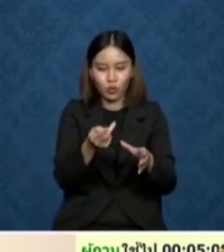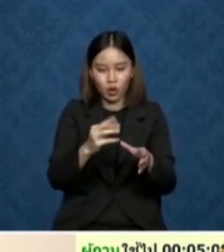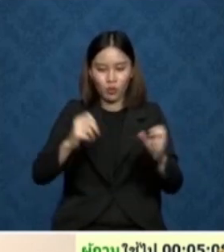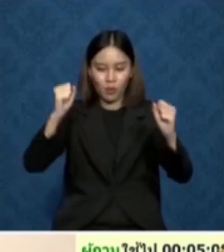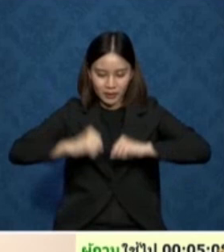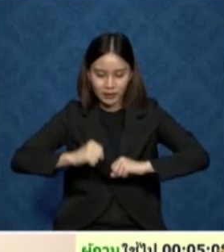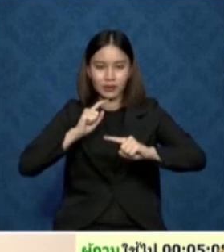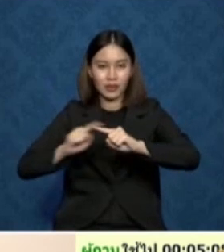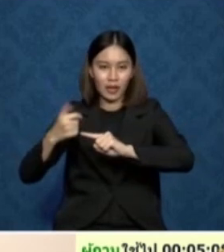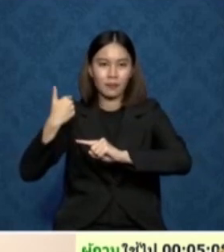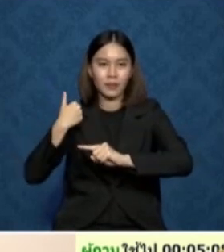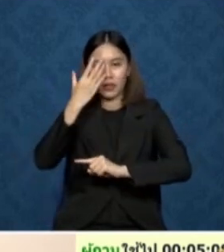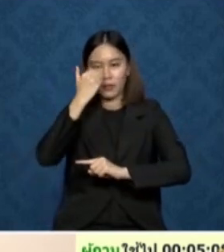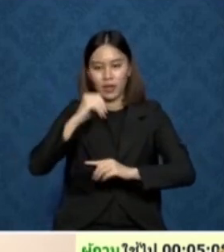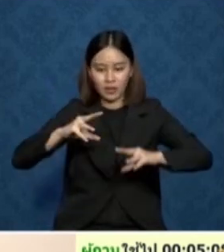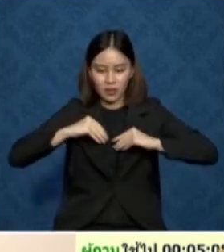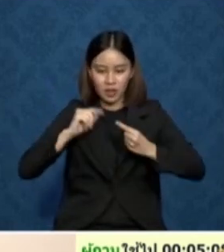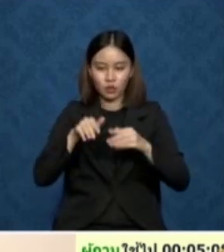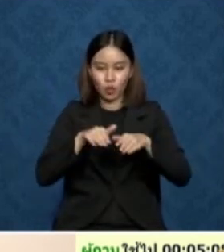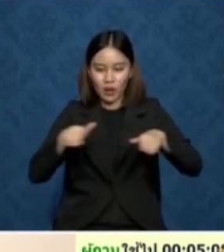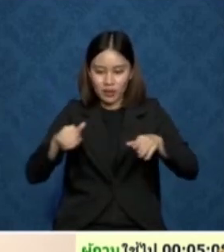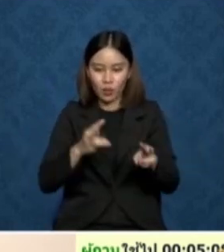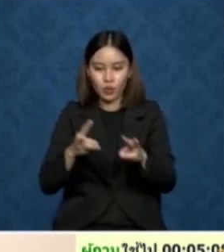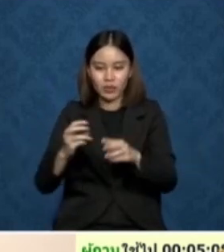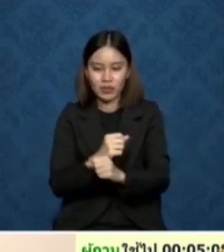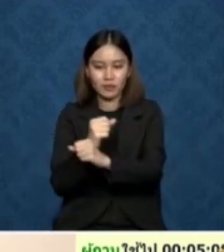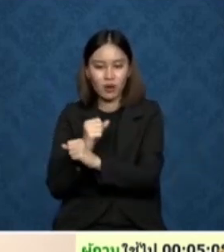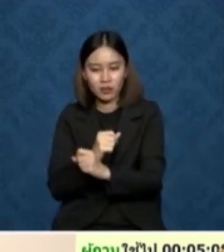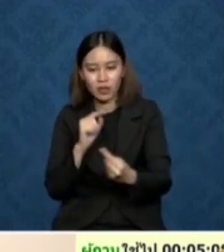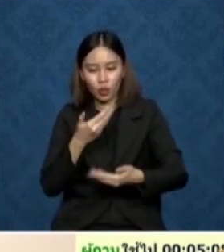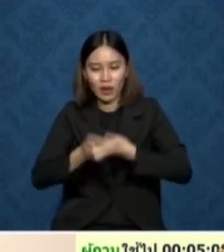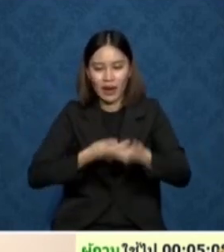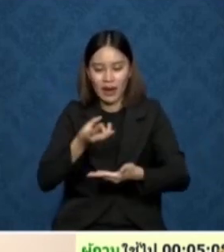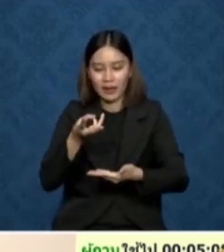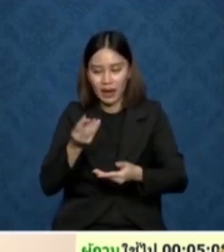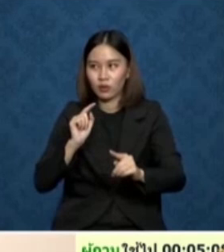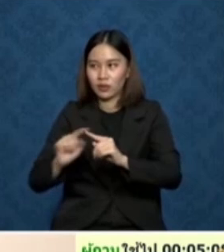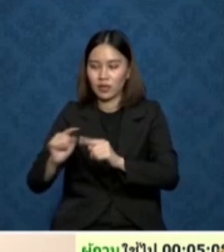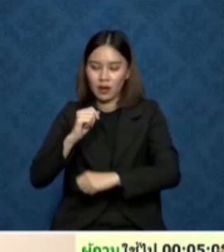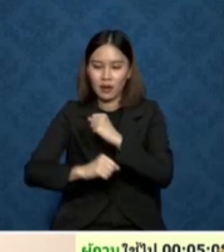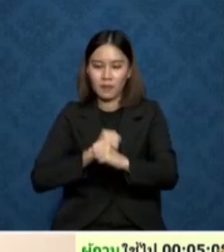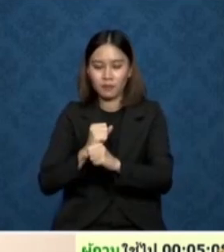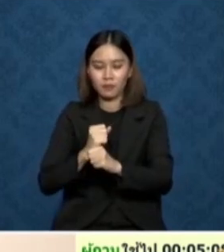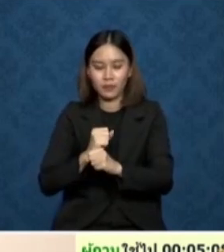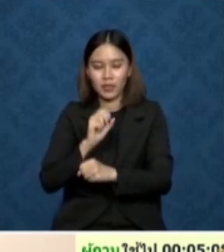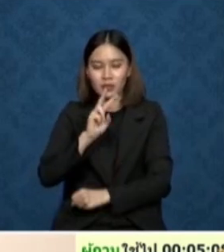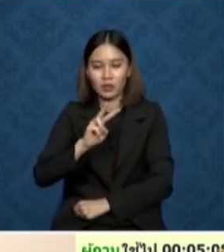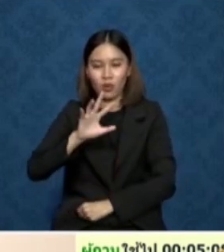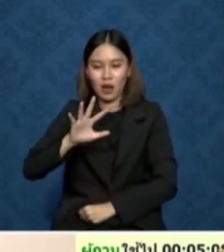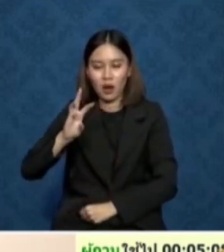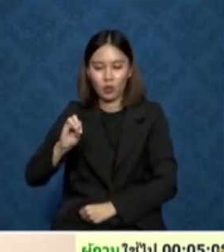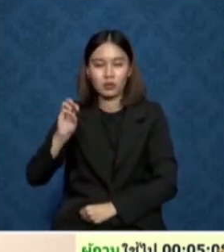ากได้มมะติ เท่ี้เพื่อเห็ชอบของมาติการการรักษาเสียภาพราคาข้าวในปีการผลิ 2,